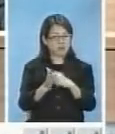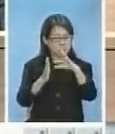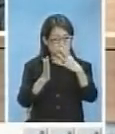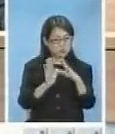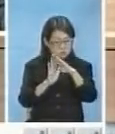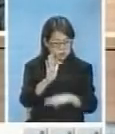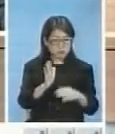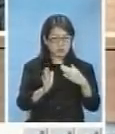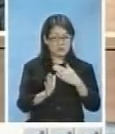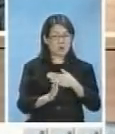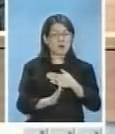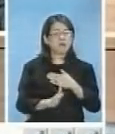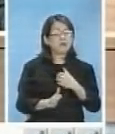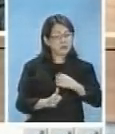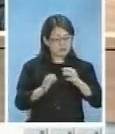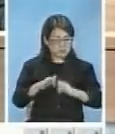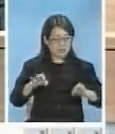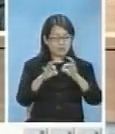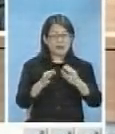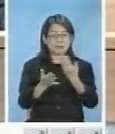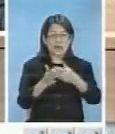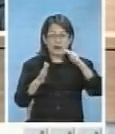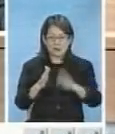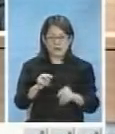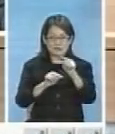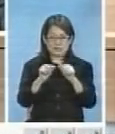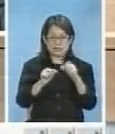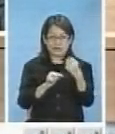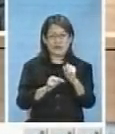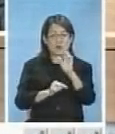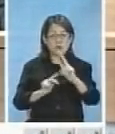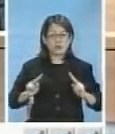จำเป็นที่จะต้องตัดงบลง 10% จากกระทรวงเกษตรและสหกรณ์ขอกราบขอบคุณครับ